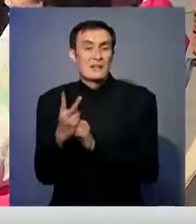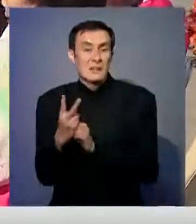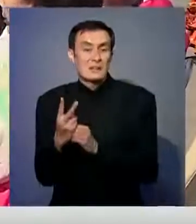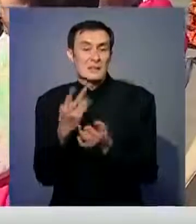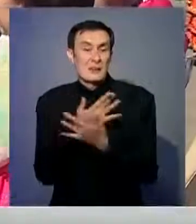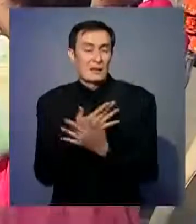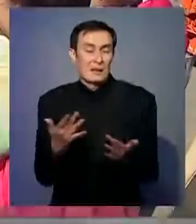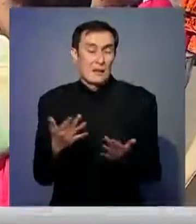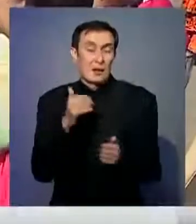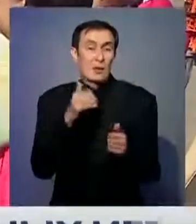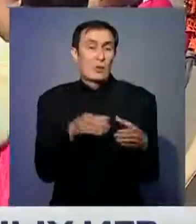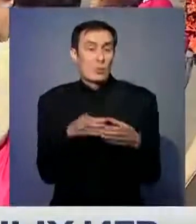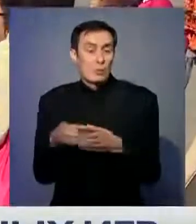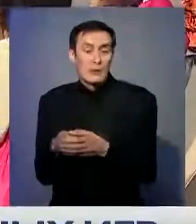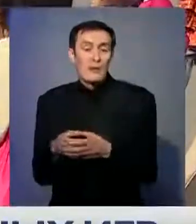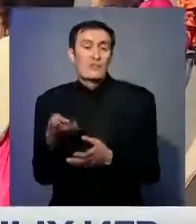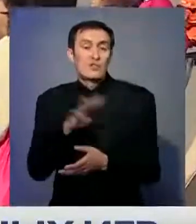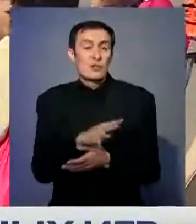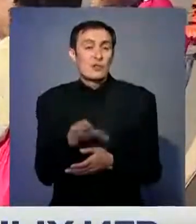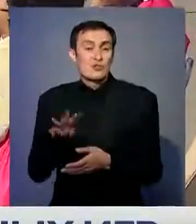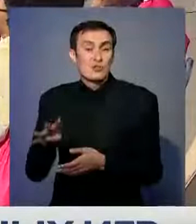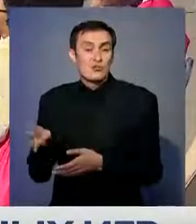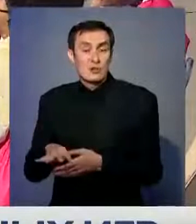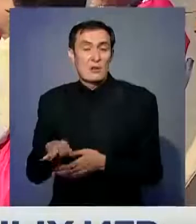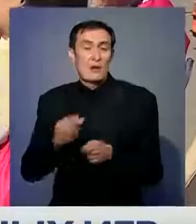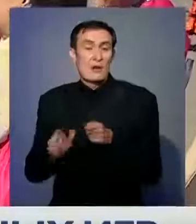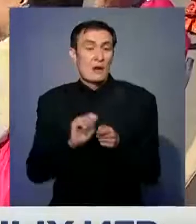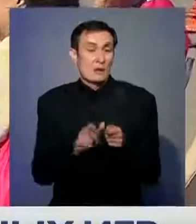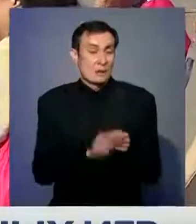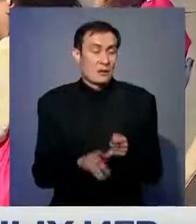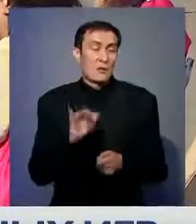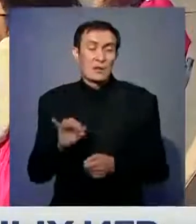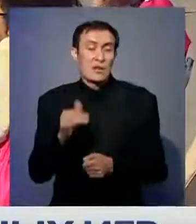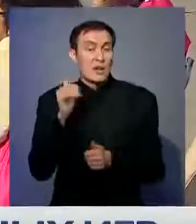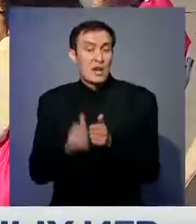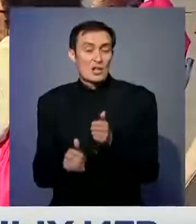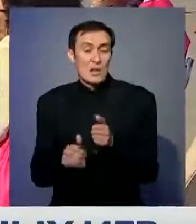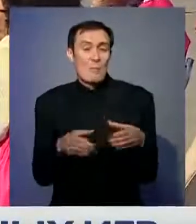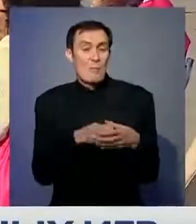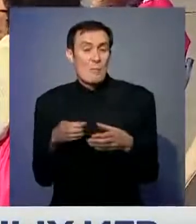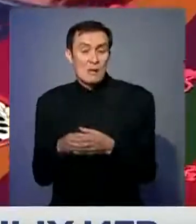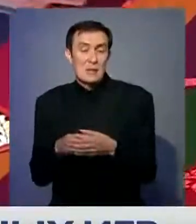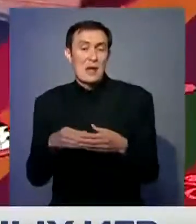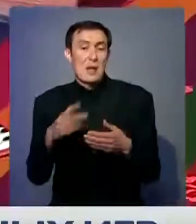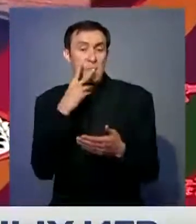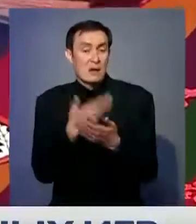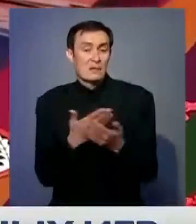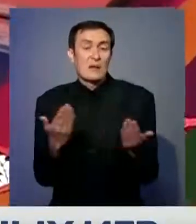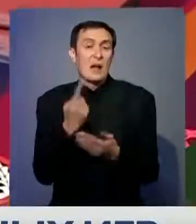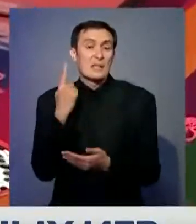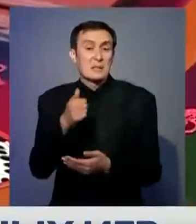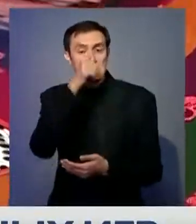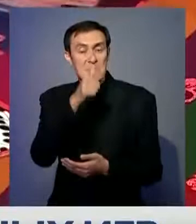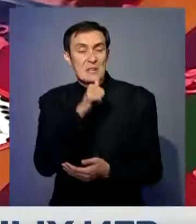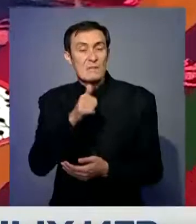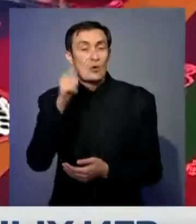мастей, каждой масти по 4 карты. И каждая масть обозначает один месяц